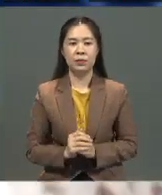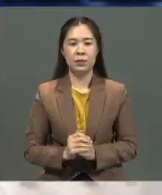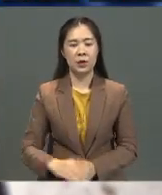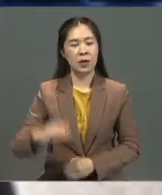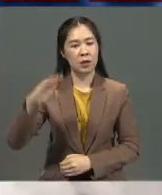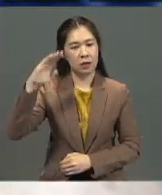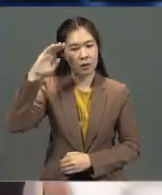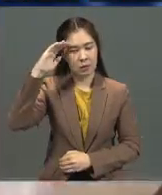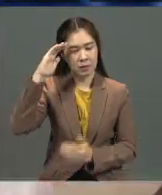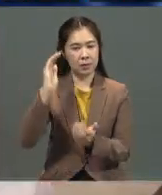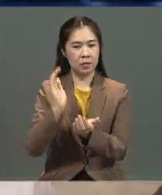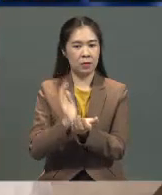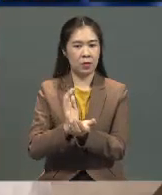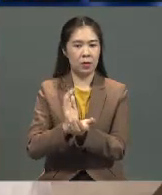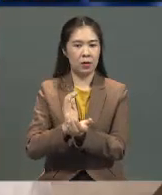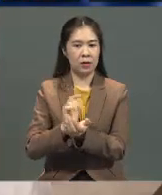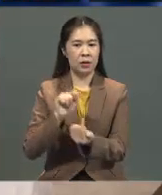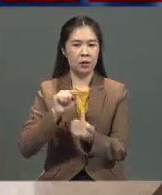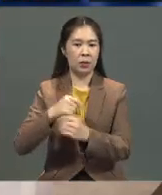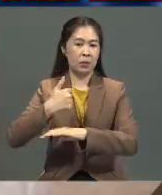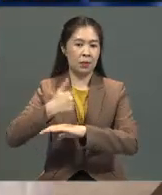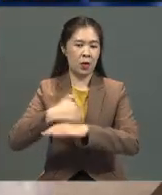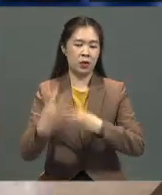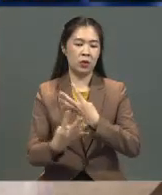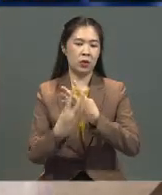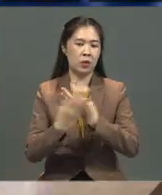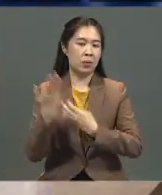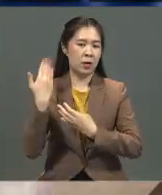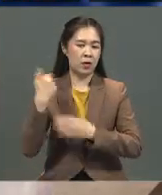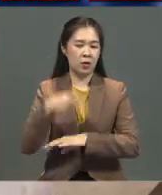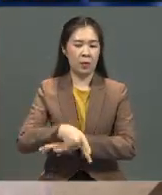ำรวจเอกณรัฐสเวตนันท์อธิบดีกรมราชทัณฑ์จะเดินทางไปเป็นประธานในพิ